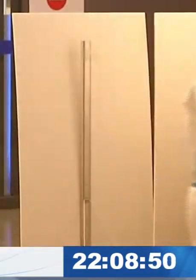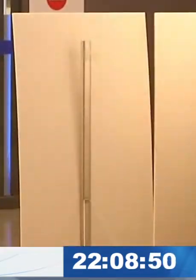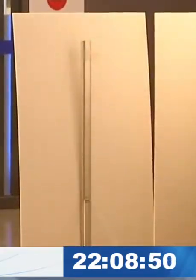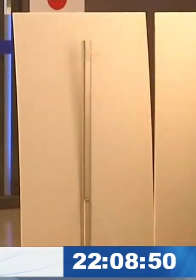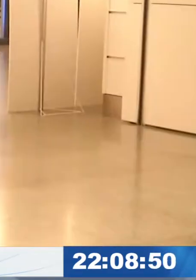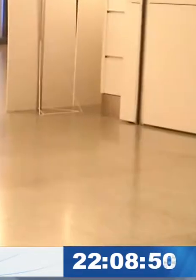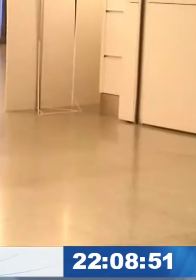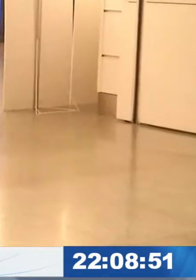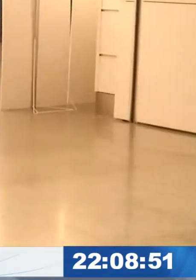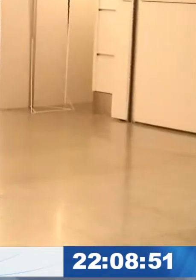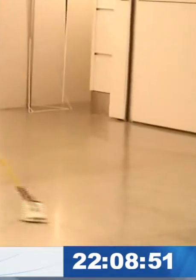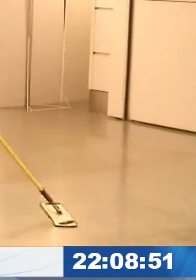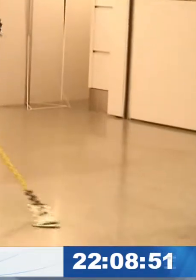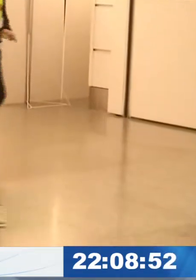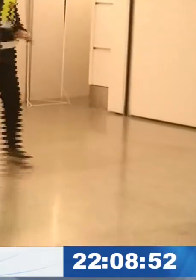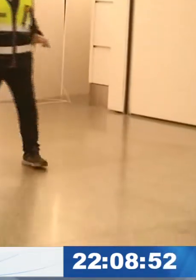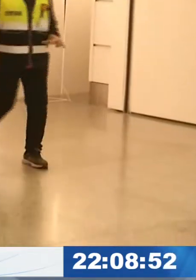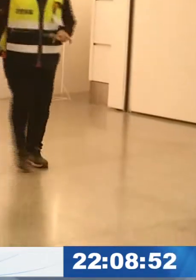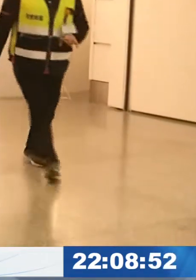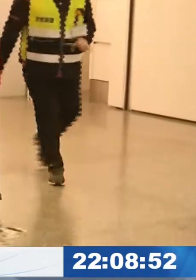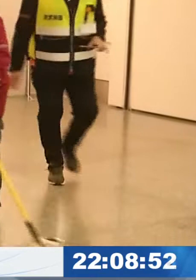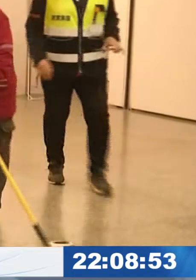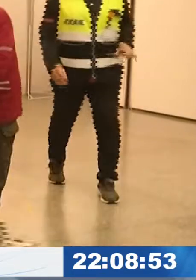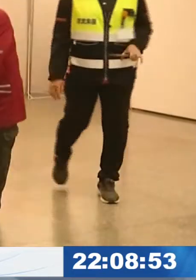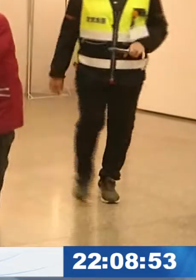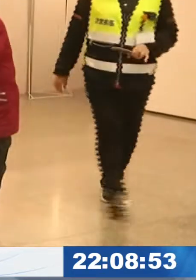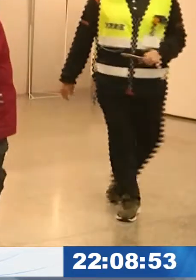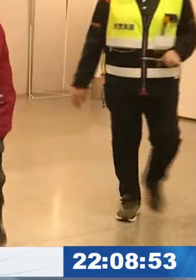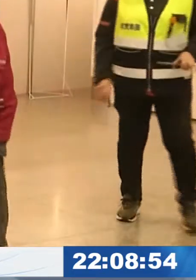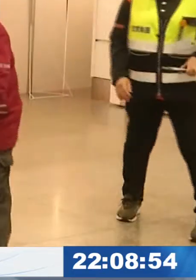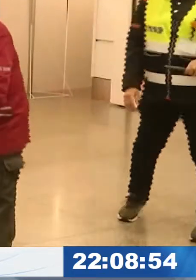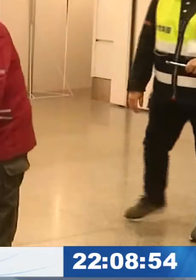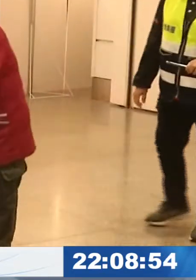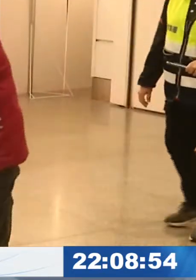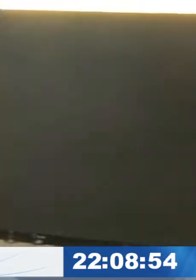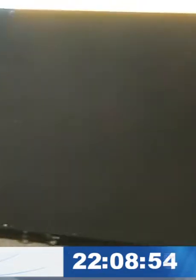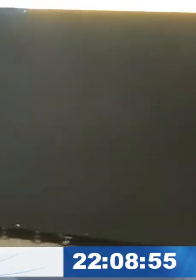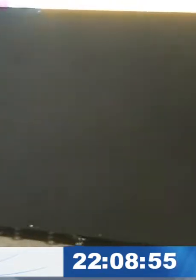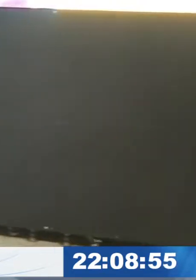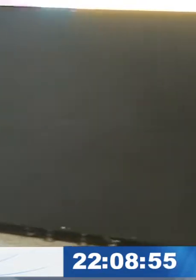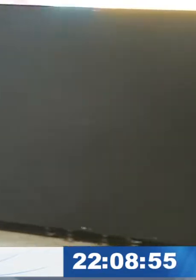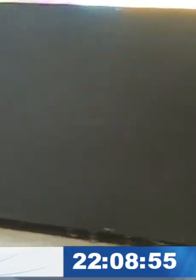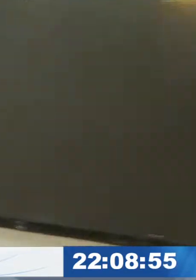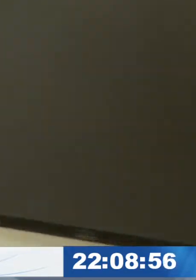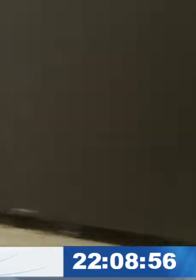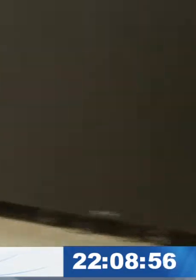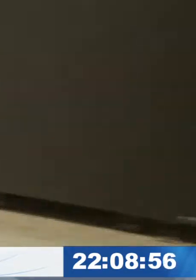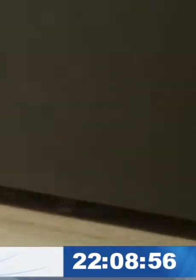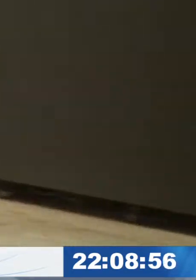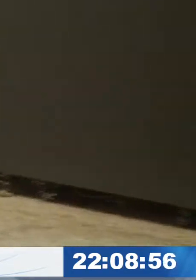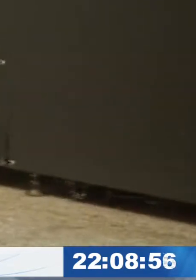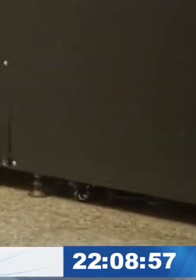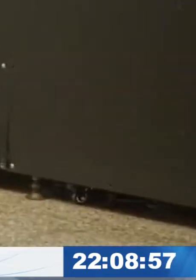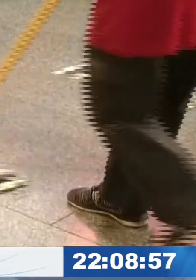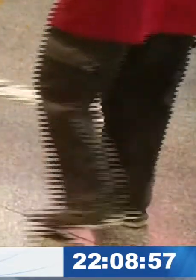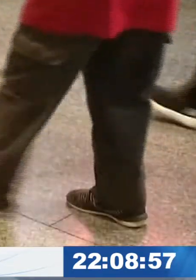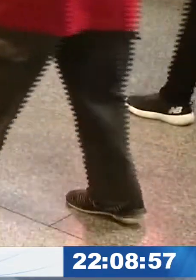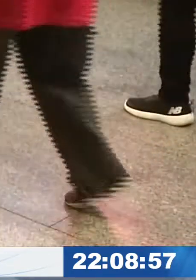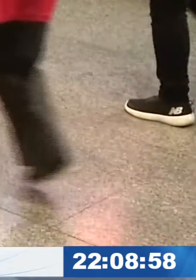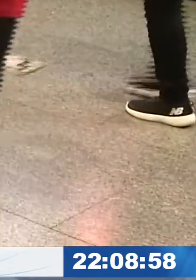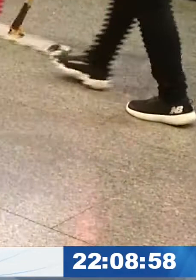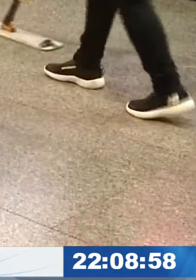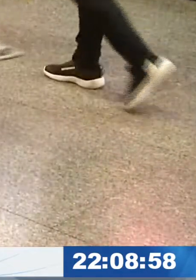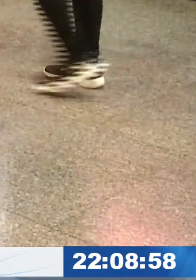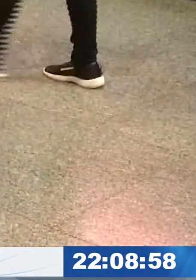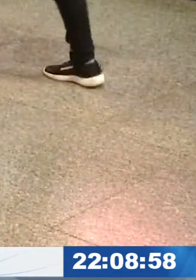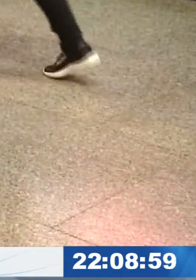虽然没有比照包机等级出动化学冰消毒，但桃机不敢大意，出动清洁人员来回擦拭。入境旅客也要遵守秋冬